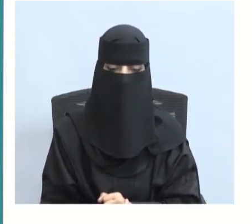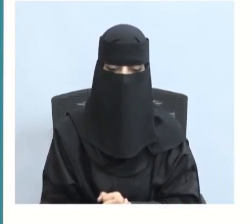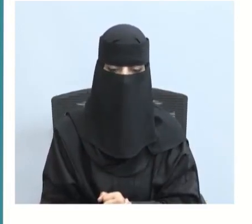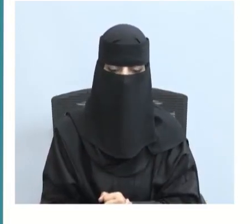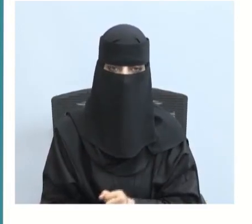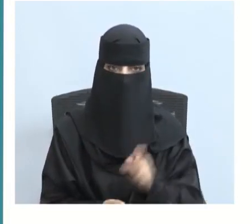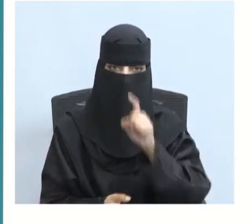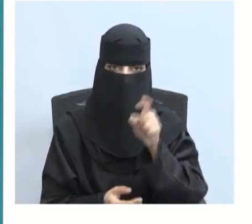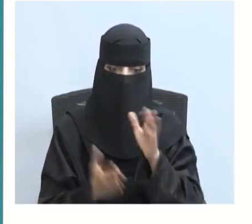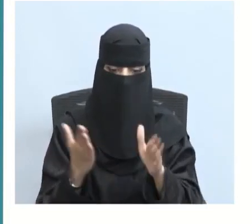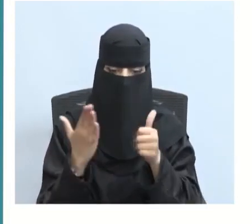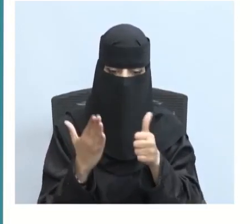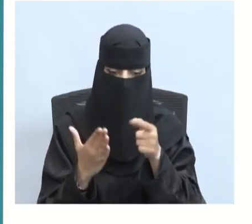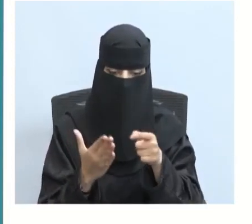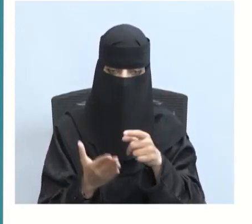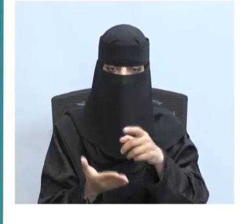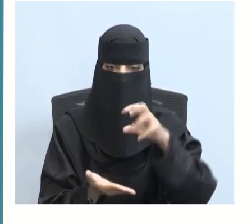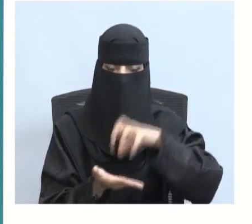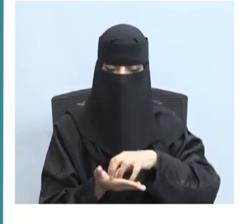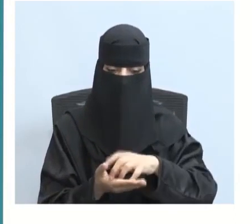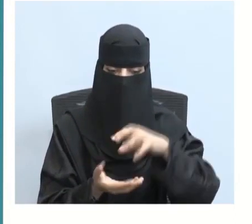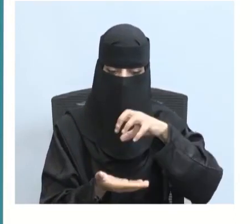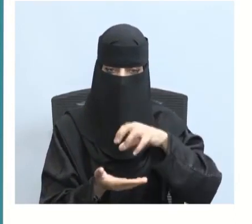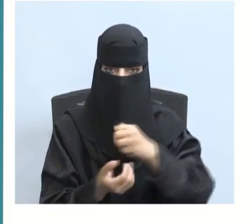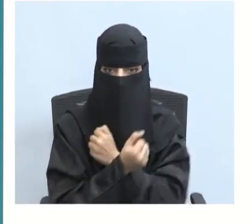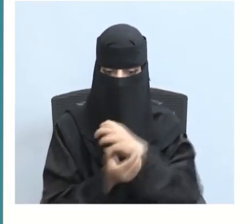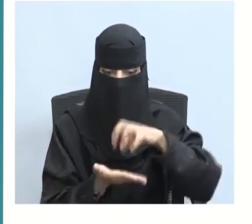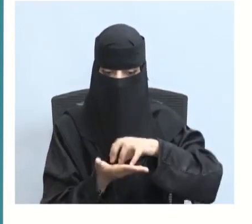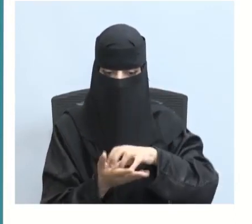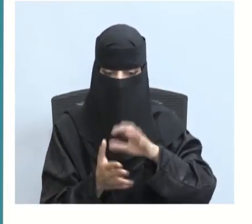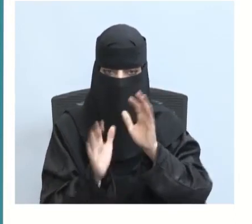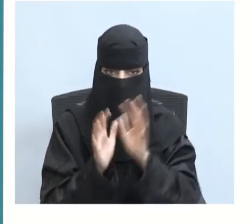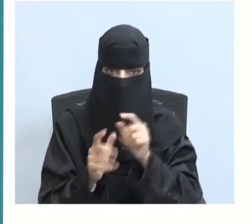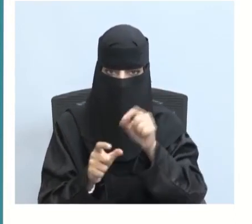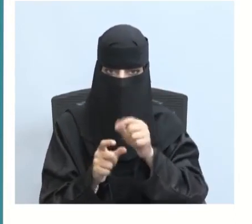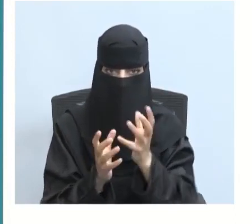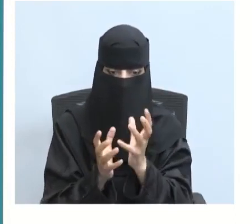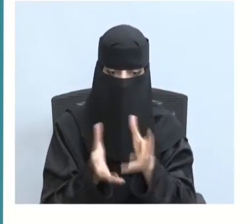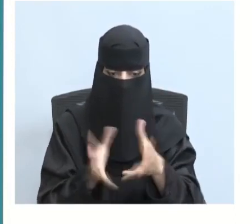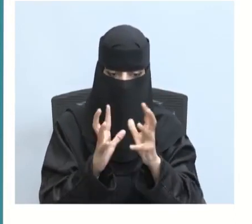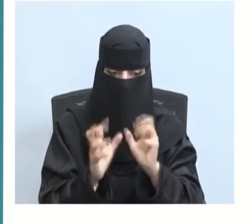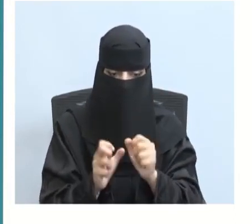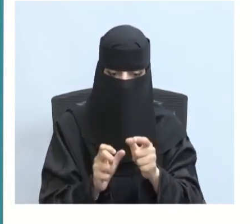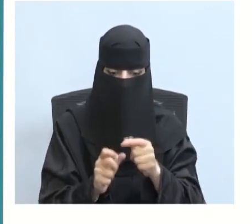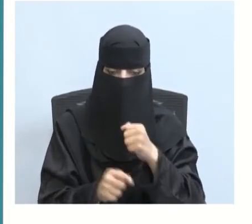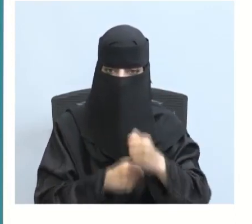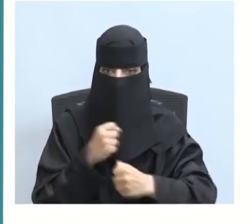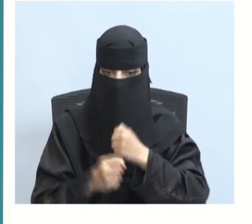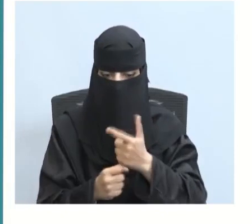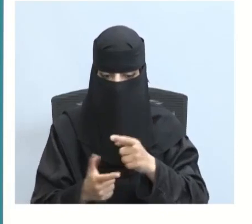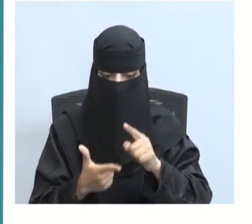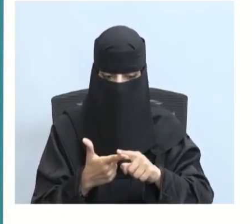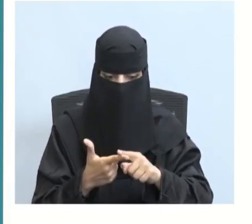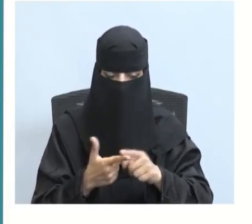والكتله طاقه الوضع المختزنه في كره تكون تكون بسبب حركتها موضعها